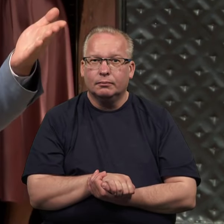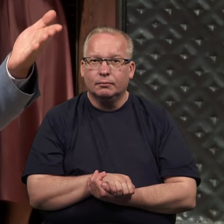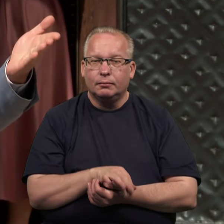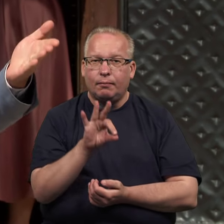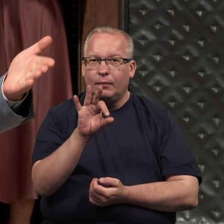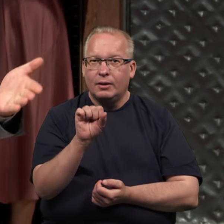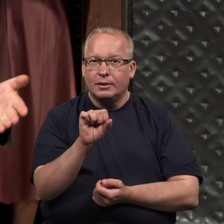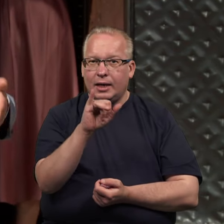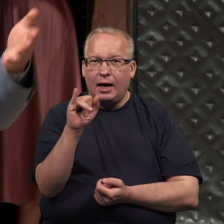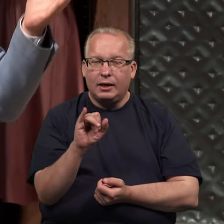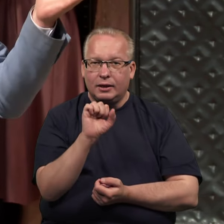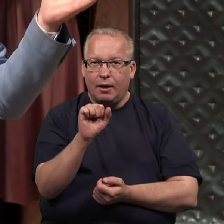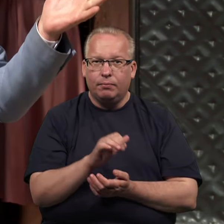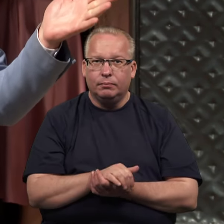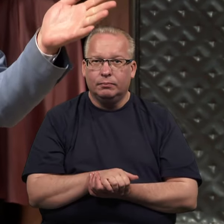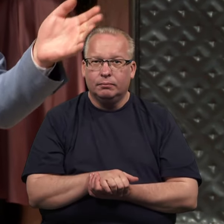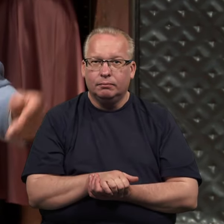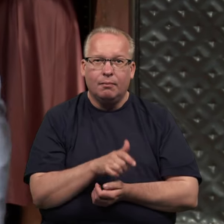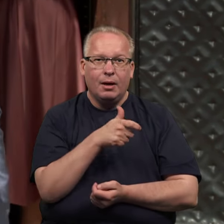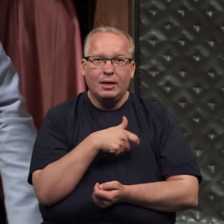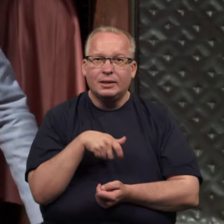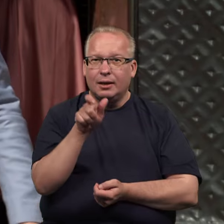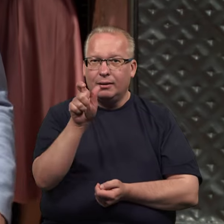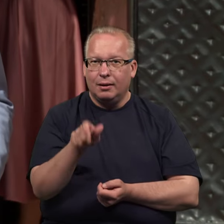Kazis Saja, signatarams.